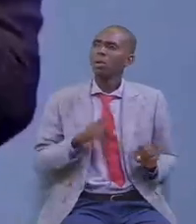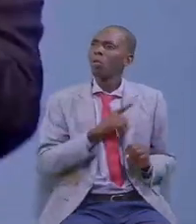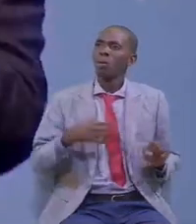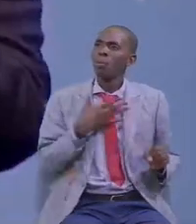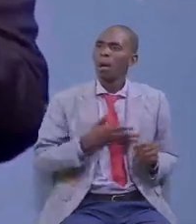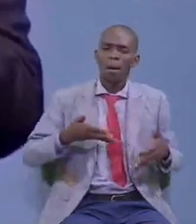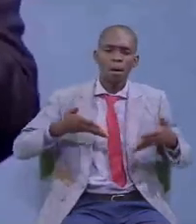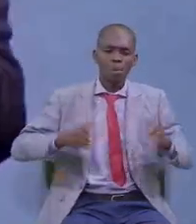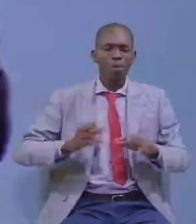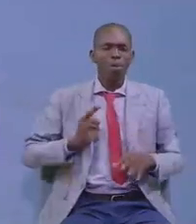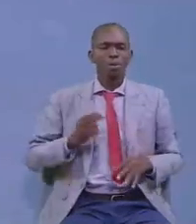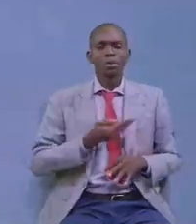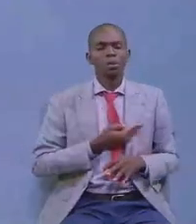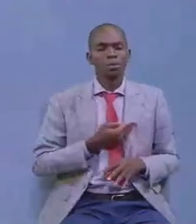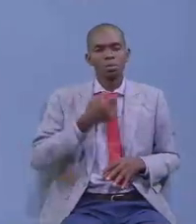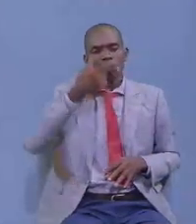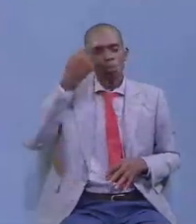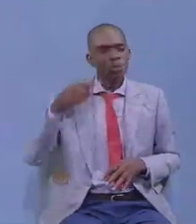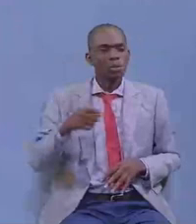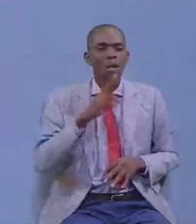Ils étaient fâchés.